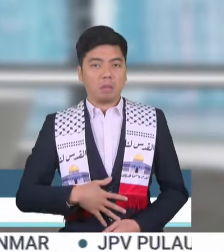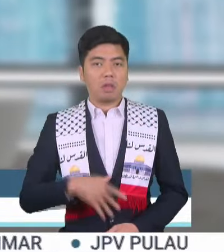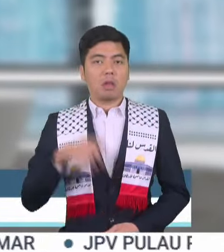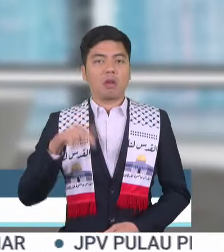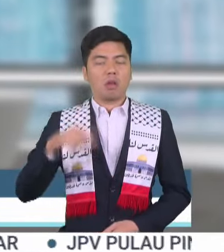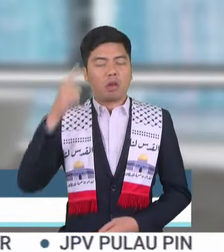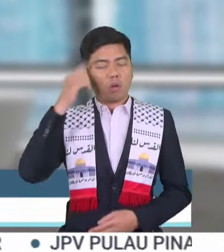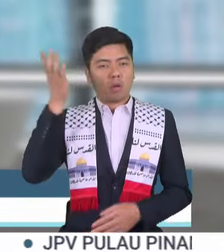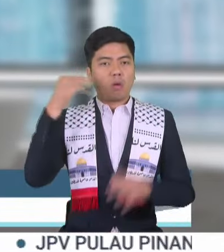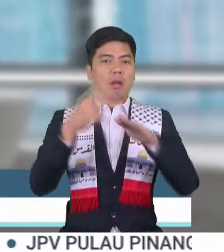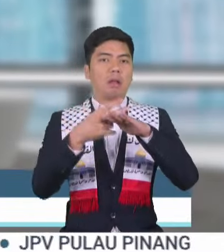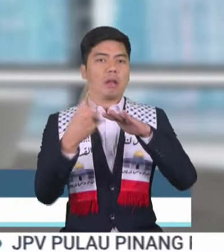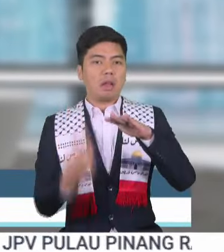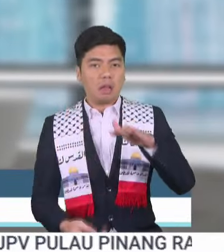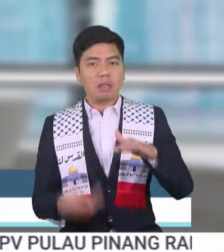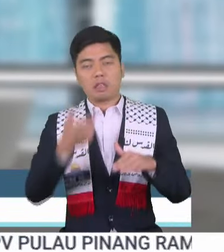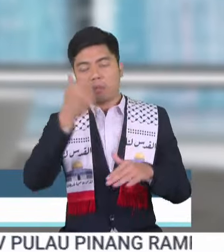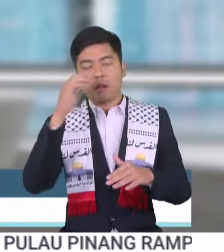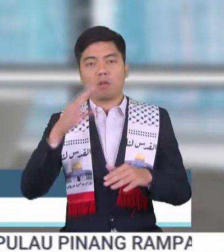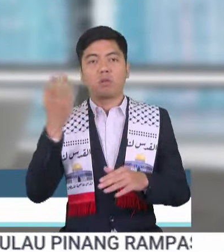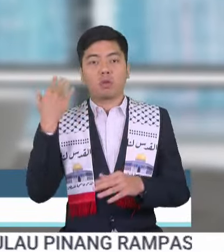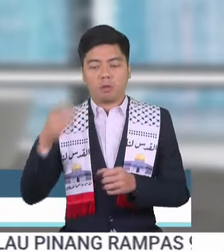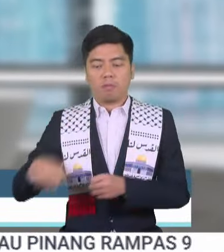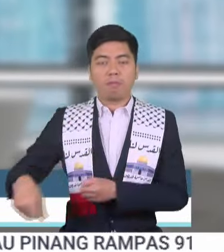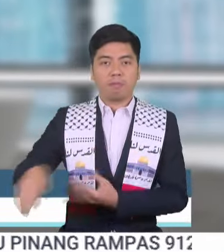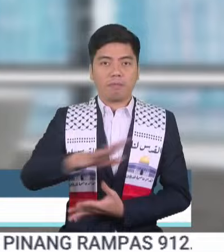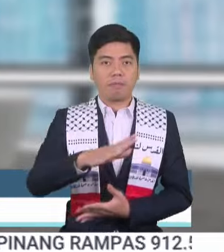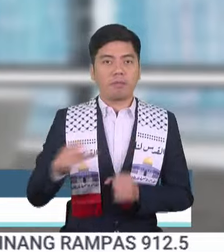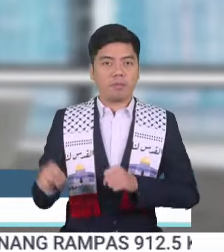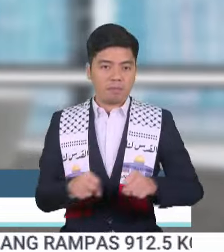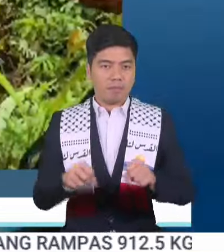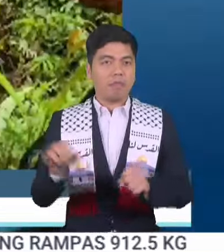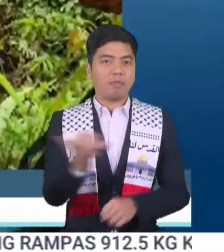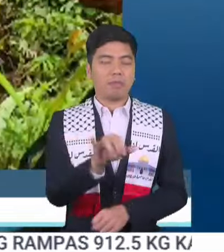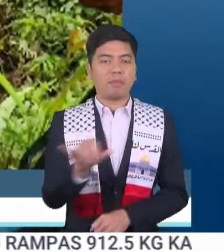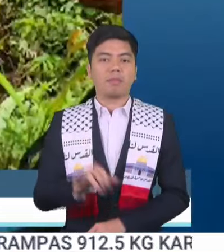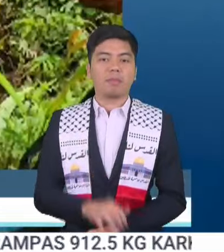dikhuatiri lemas lepas hilang ketika menjala ikan di sungai berkenaan.